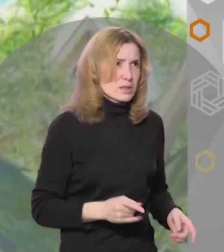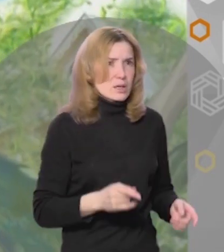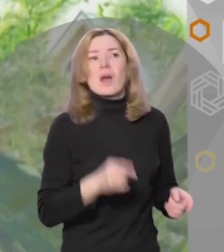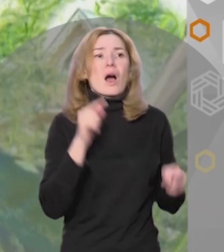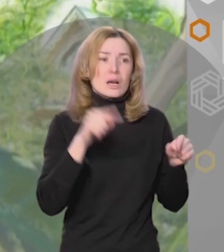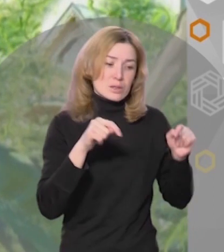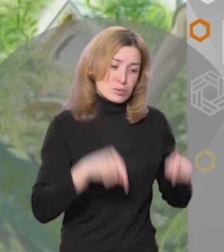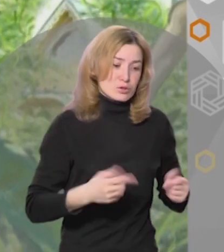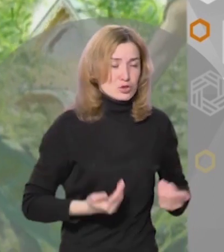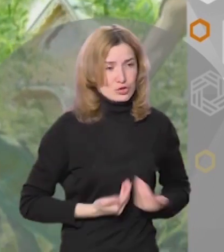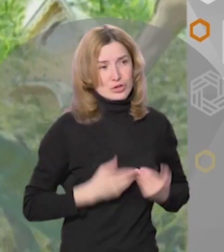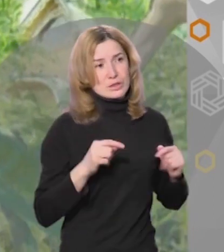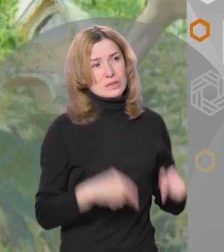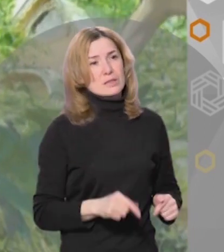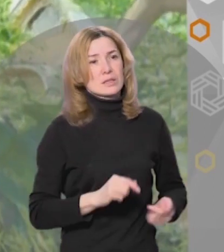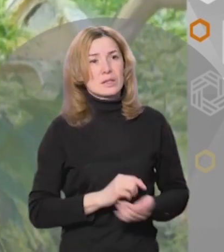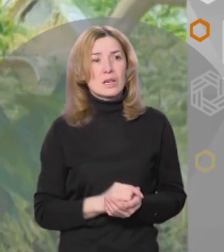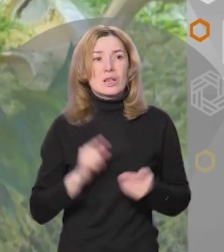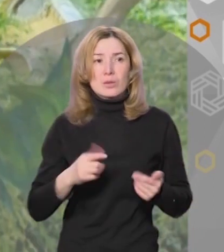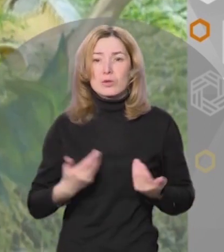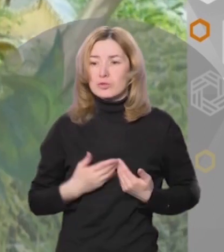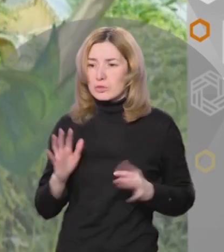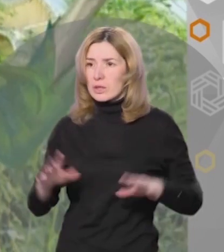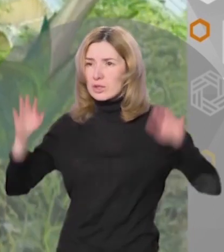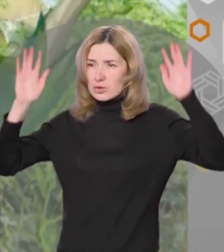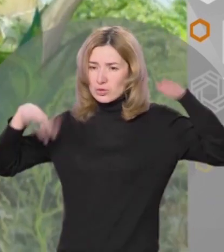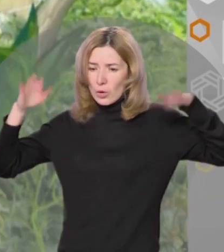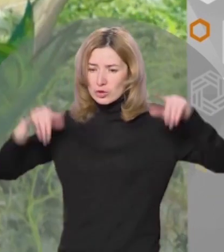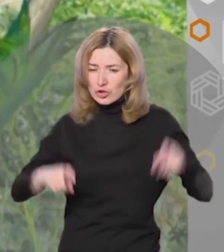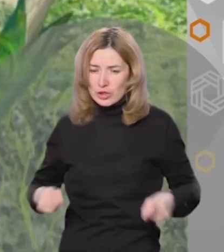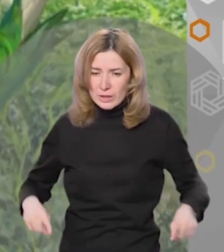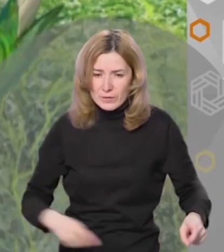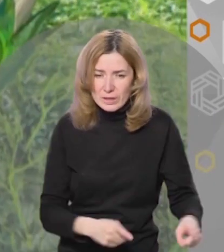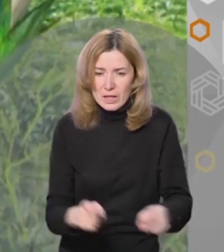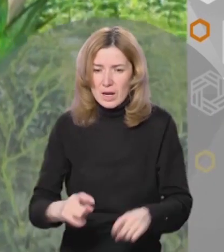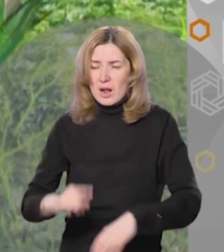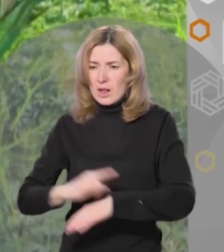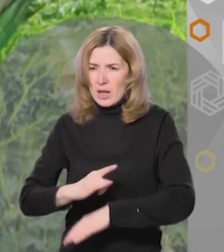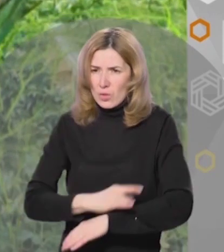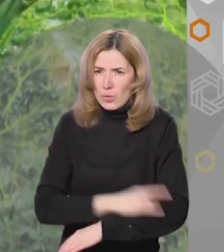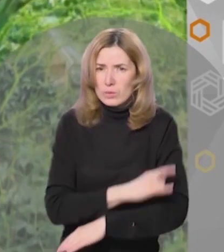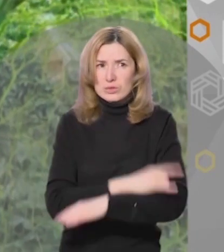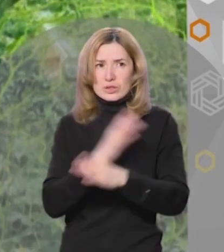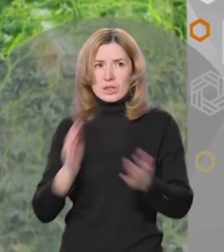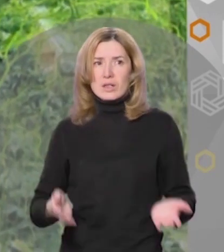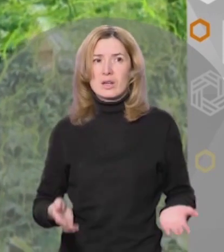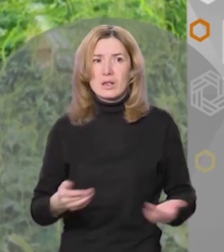Комары-комарики, они любят жить в тенечке. Еще будут жить дождевые червяки, жуки, паучки.